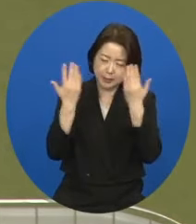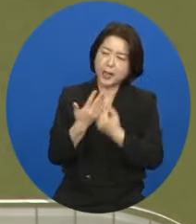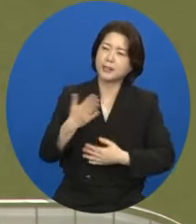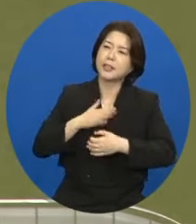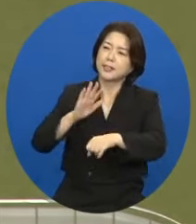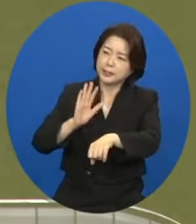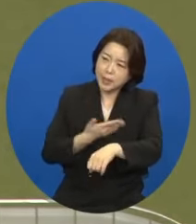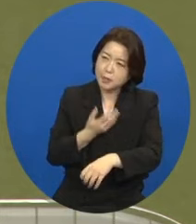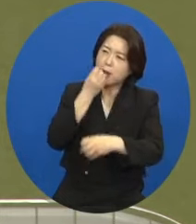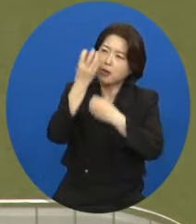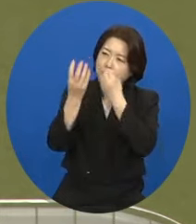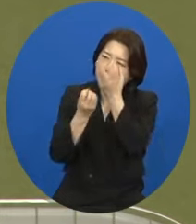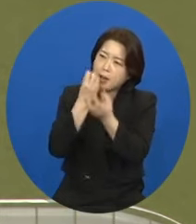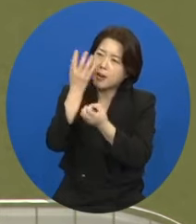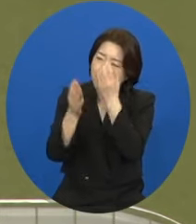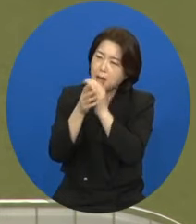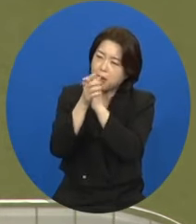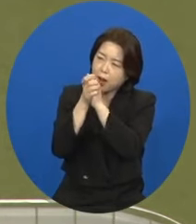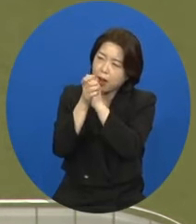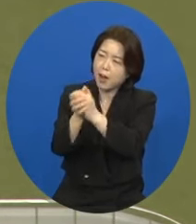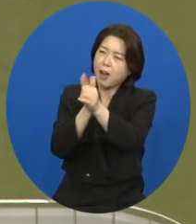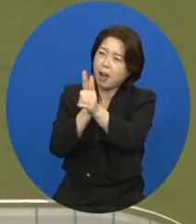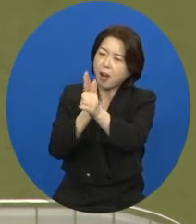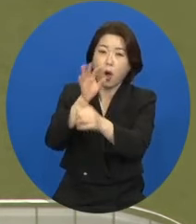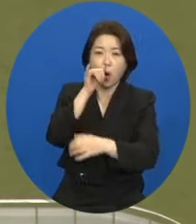라고 하면서 간청을 하는 내용이 나와요.